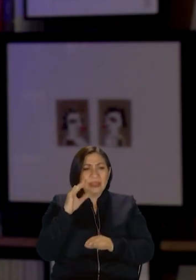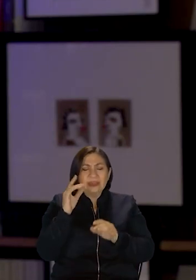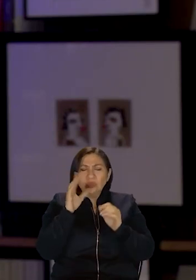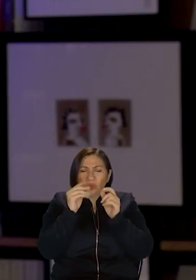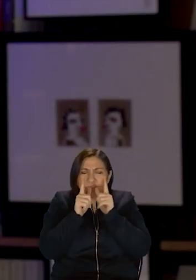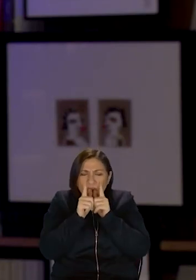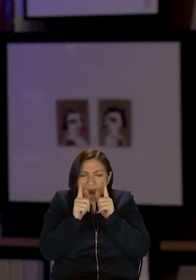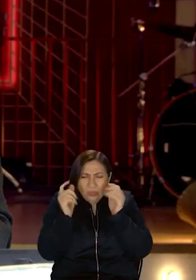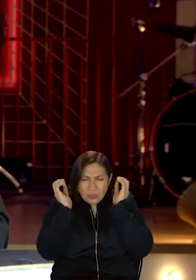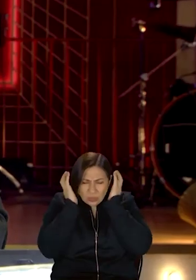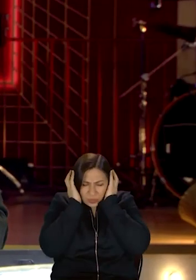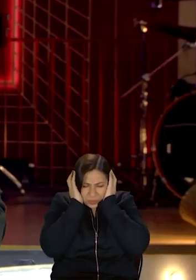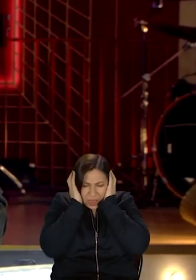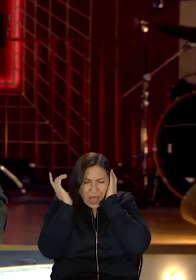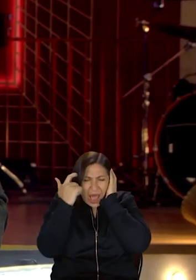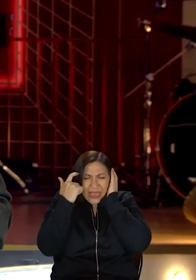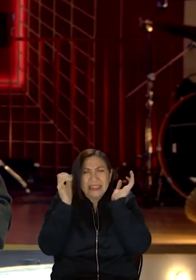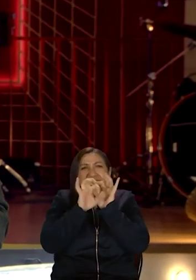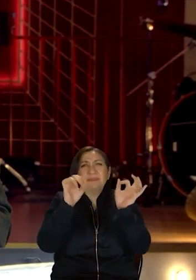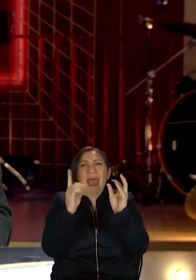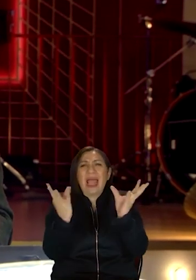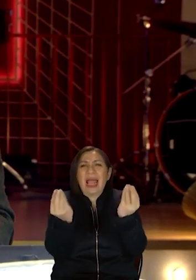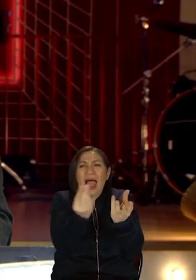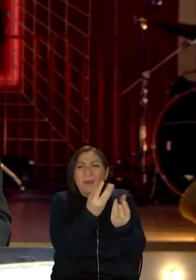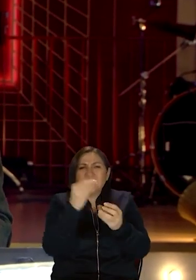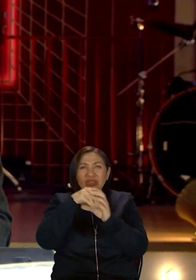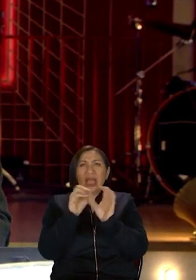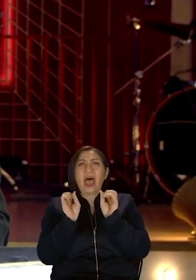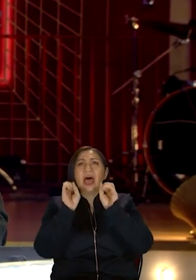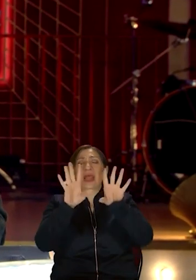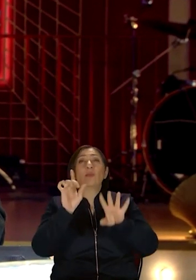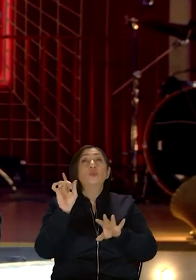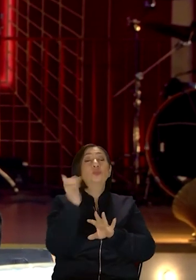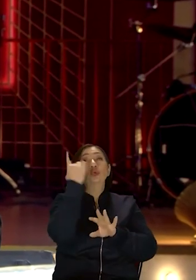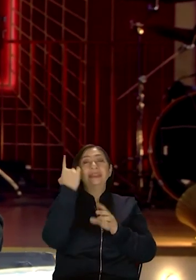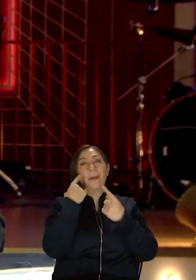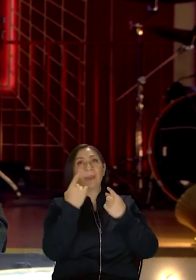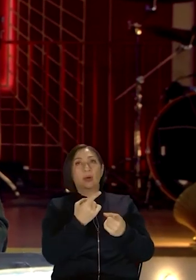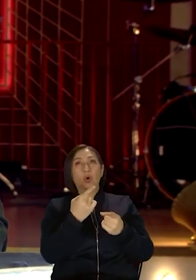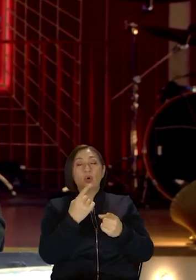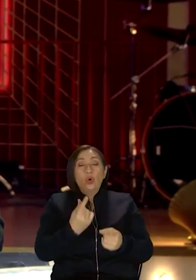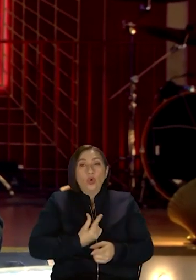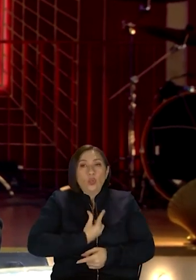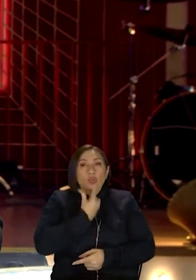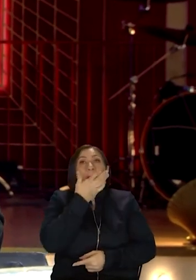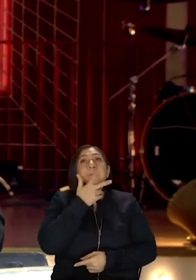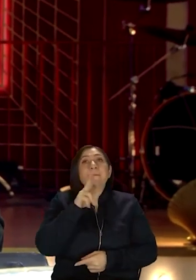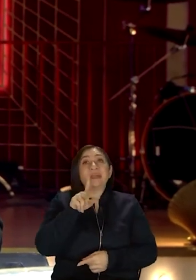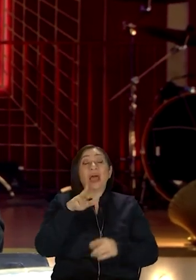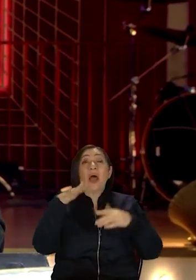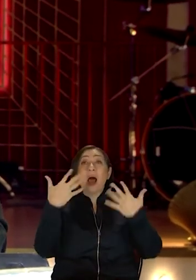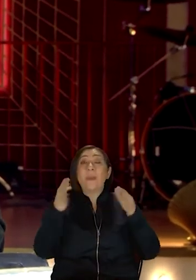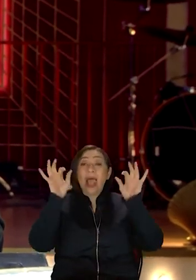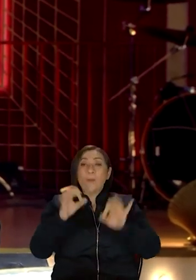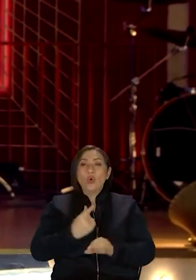edici uğultusuyla akılsız bir kalabalığın içine atan mucizeye bakıyor. Umuda benzeyen ama